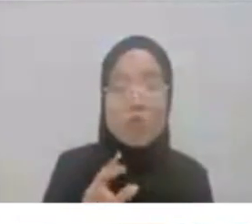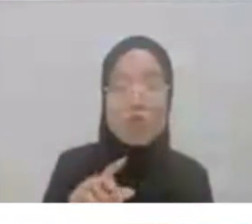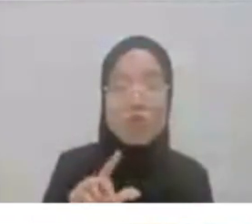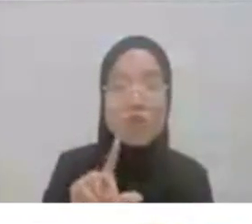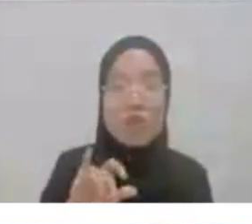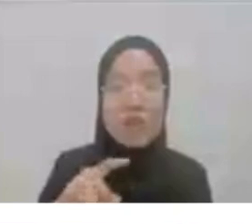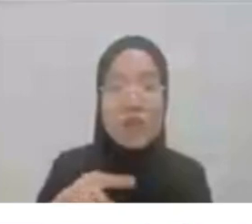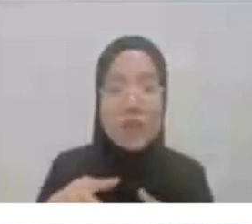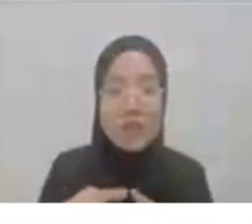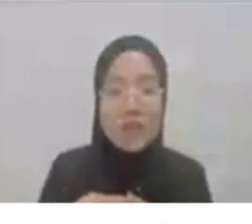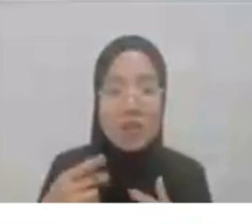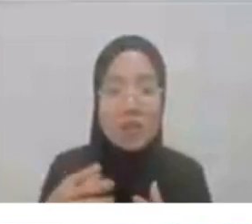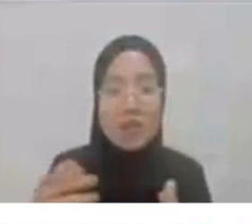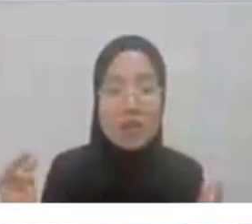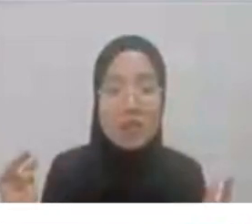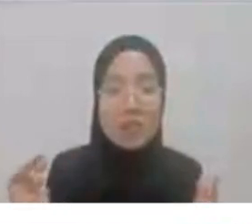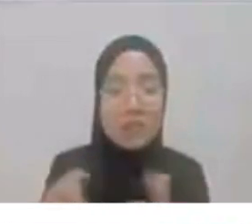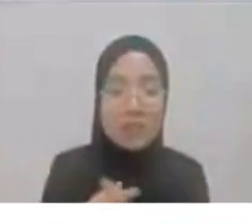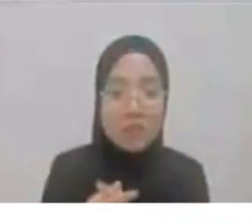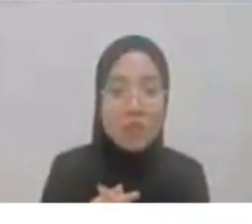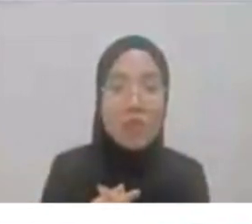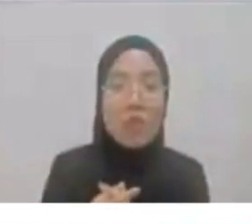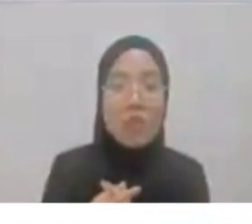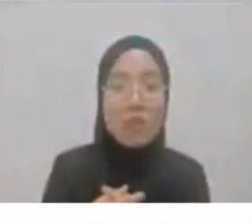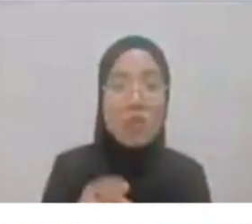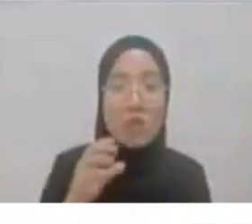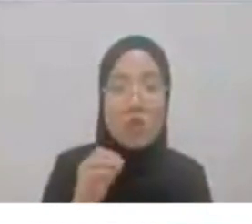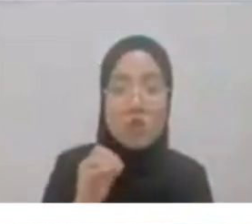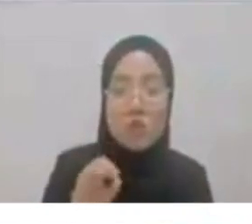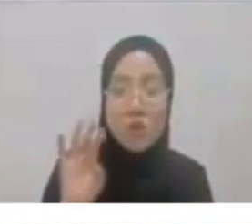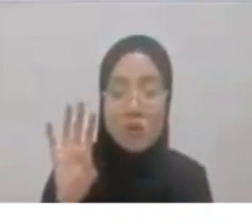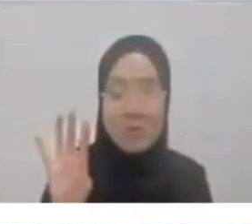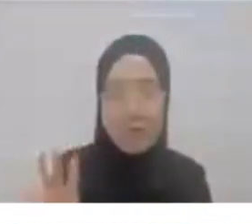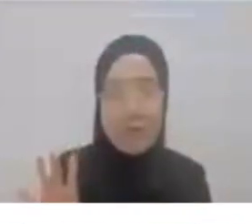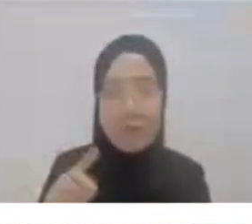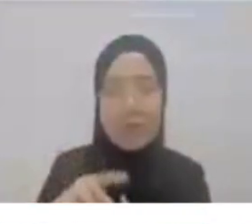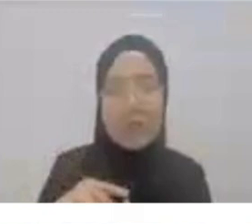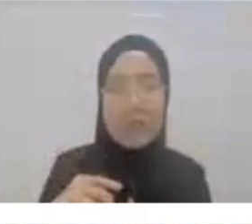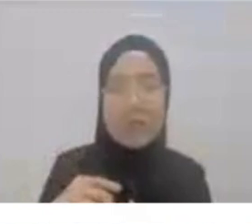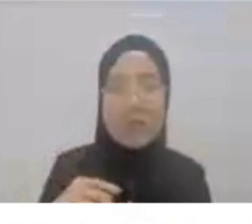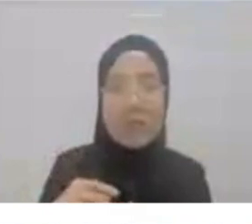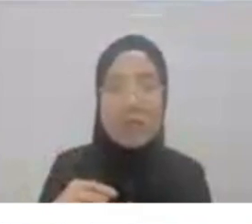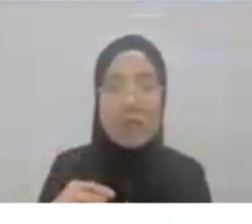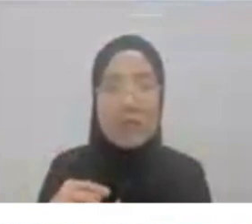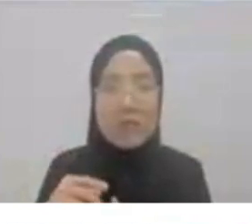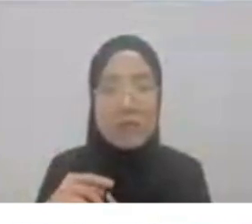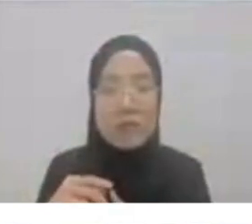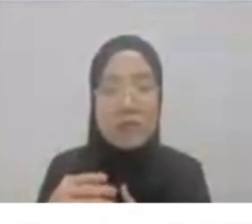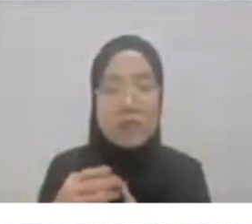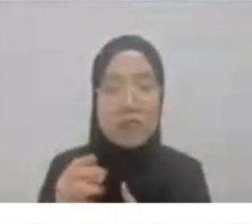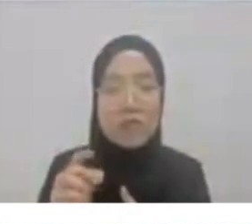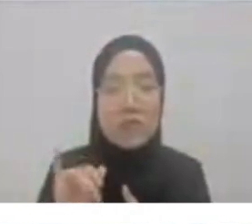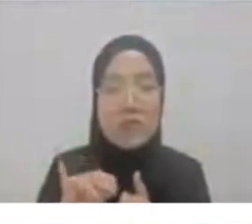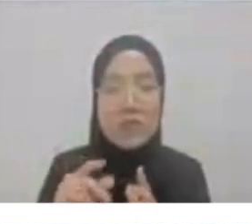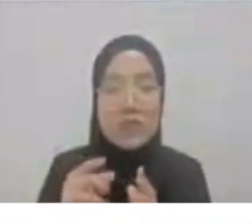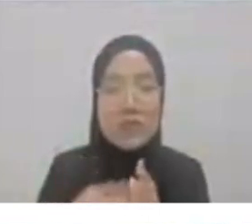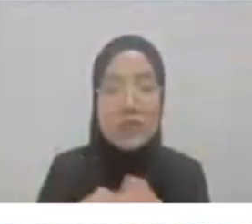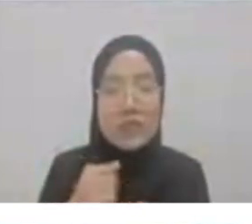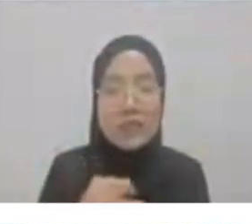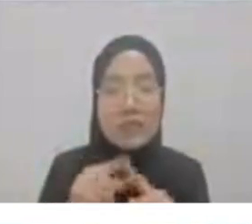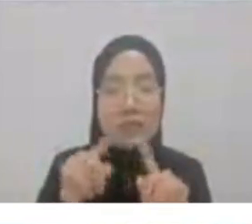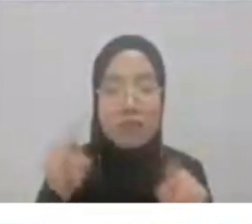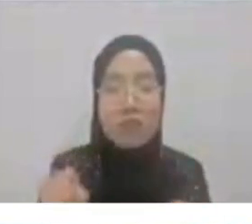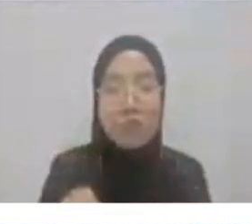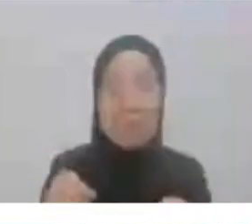melakukan pencoblosan di TPS 004 desa temuirang Kecamatan ptarukan dengan tidak membawa formulir model a pindah memilih dan